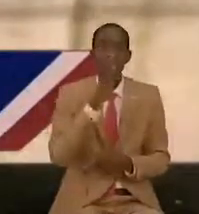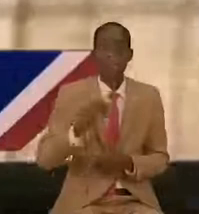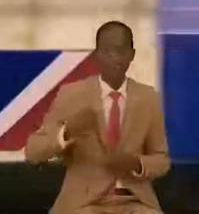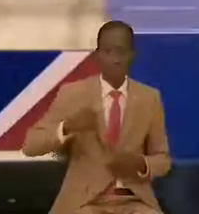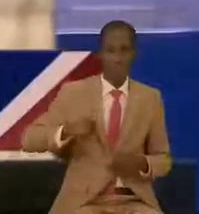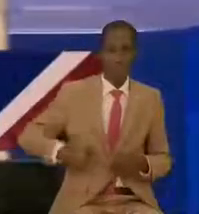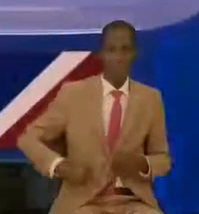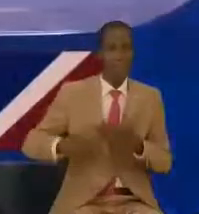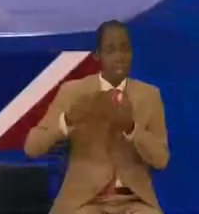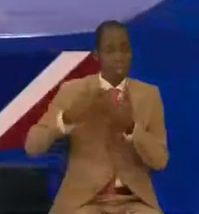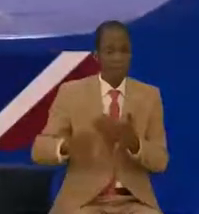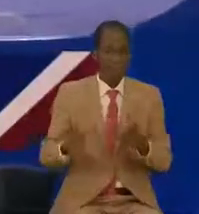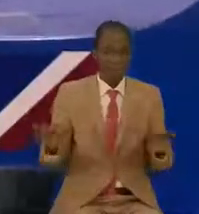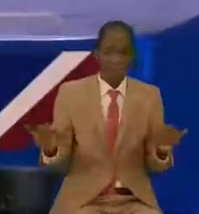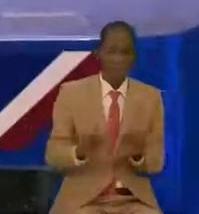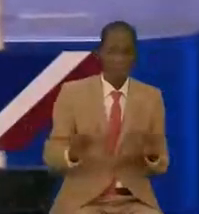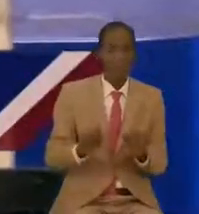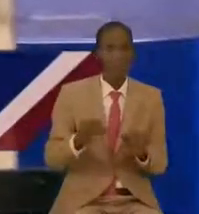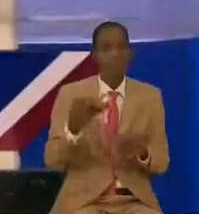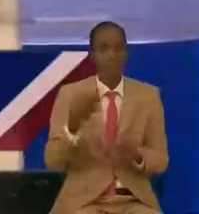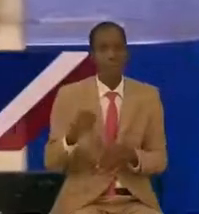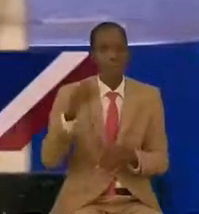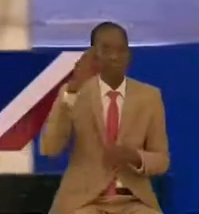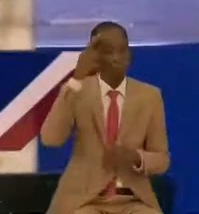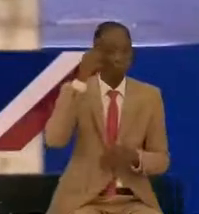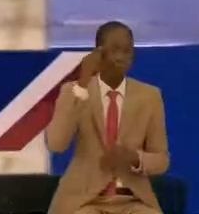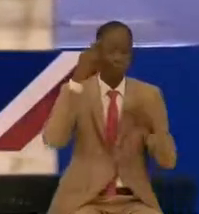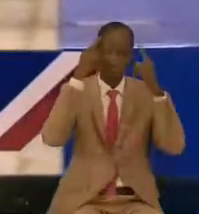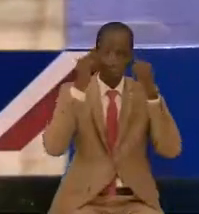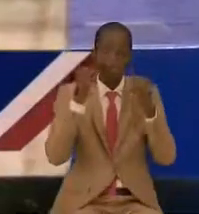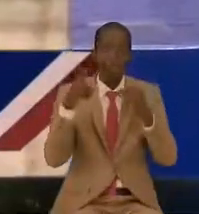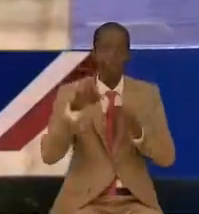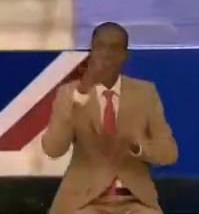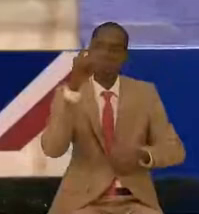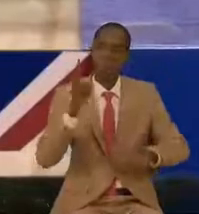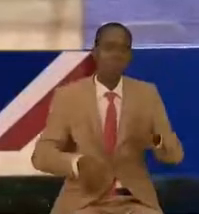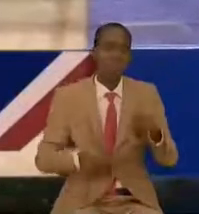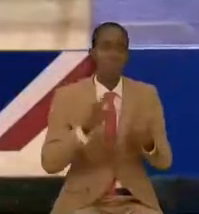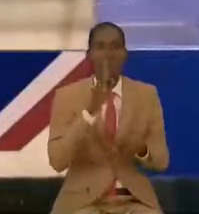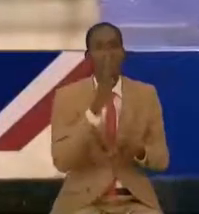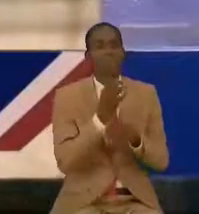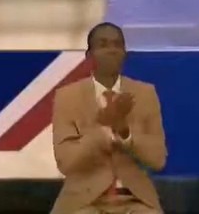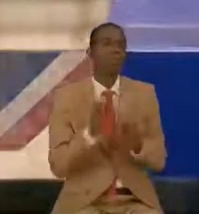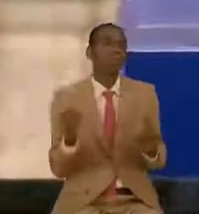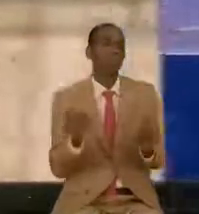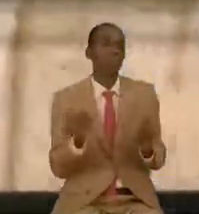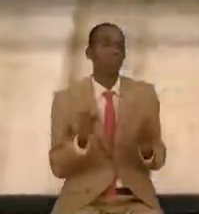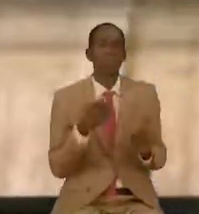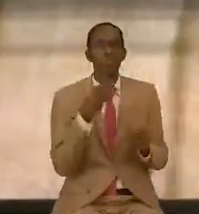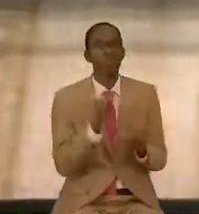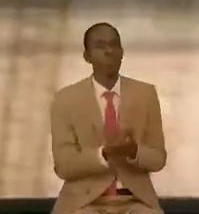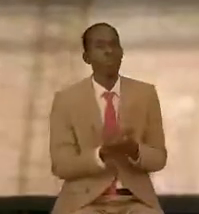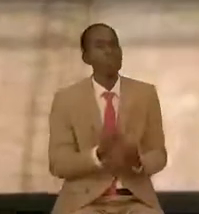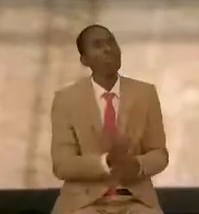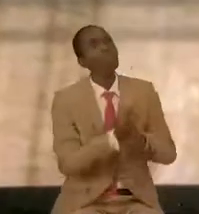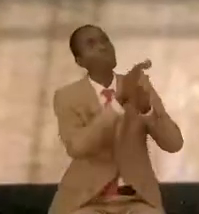n'êtes circoncis selon le rite de Moïse, vous ne pouvez être sauvés. » Ils